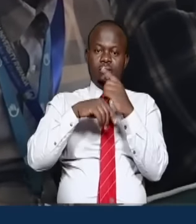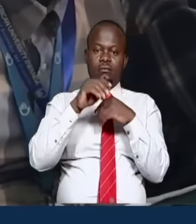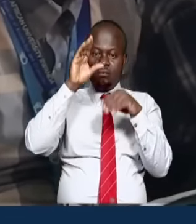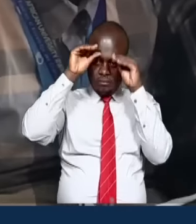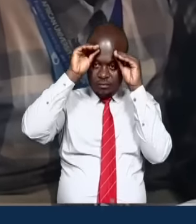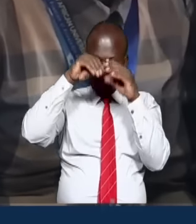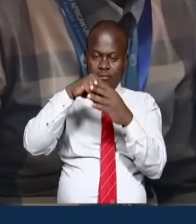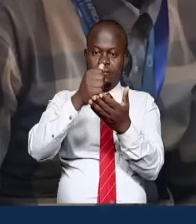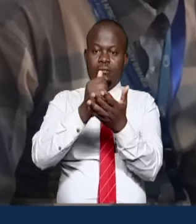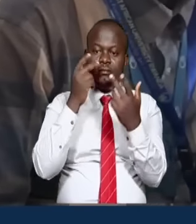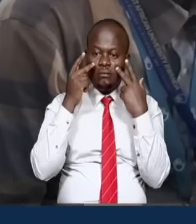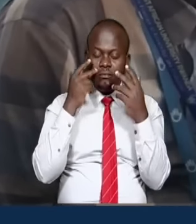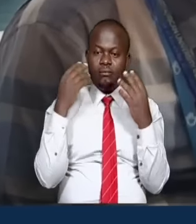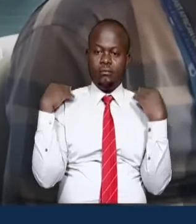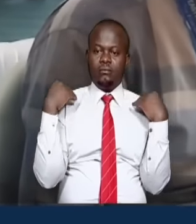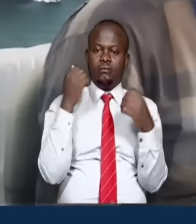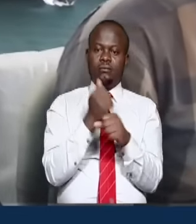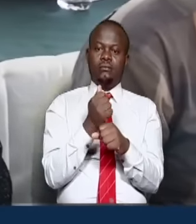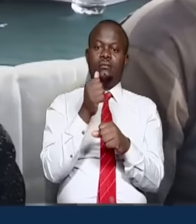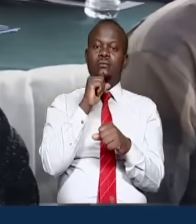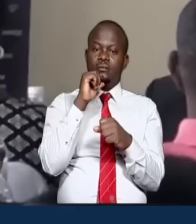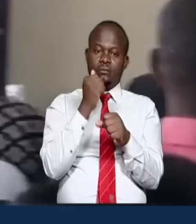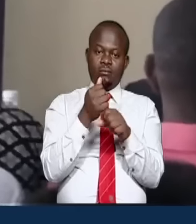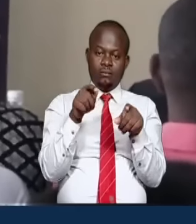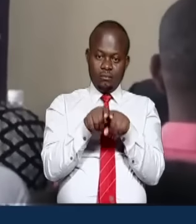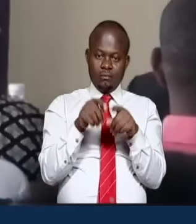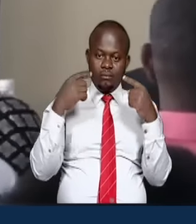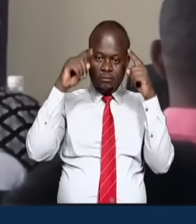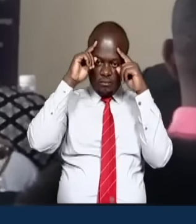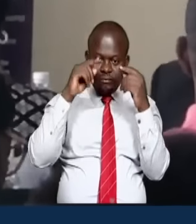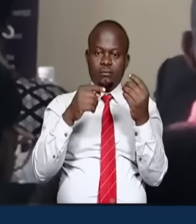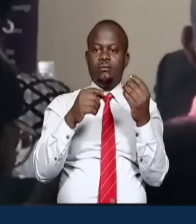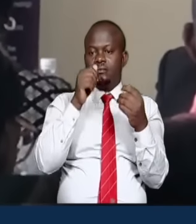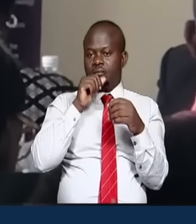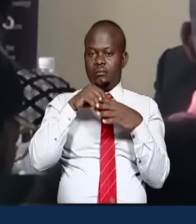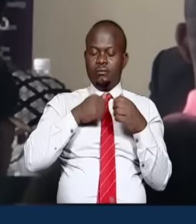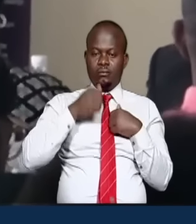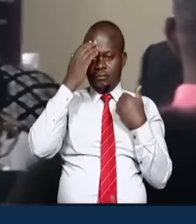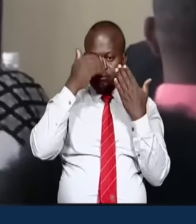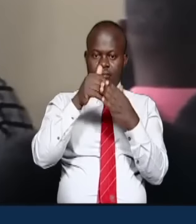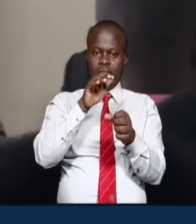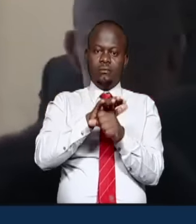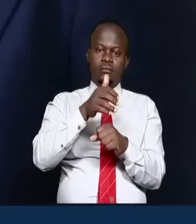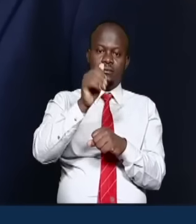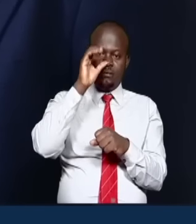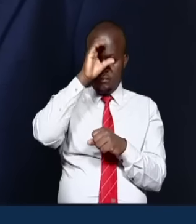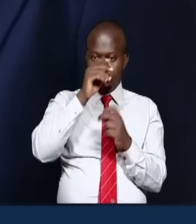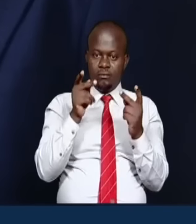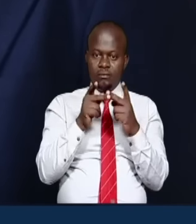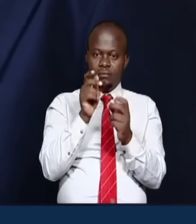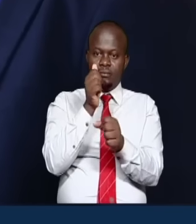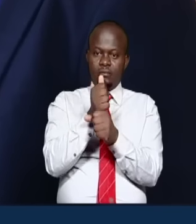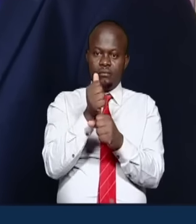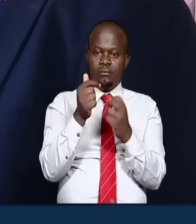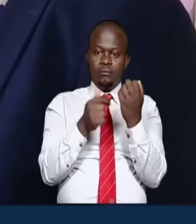wahigiraga yafashwaga kubona imenyereza mwuga. Ibi ngo siko bikorwa muri kaminuza zigenga hano mu Rwanda kuko abenshi aribo bishakira aho barikorera ibintu